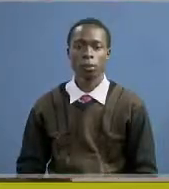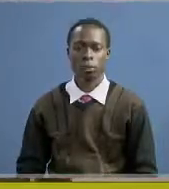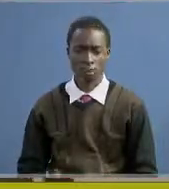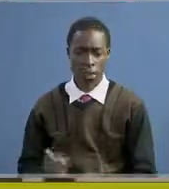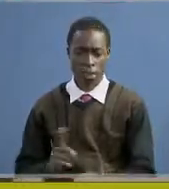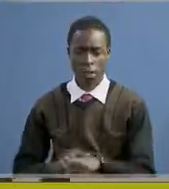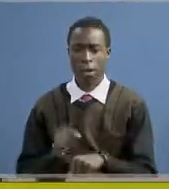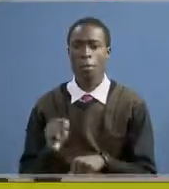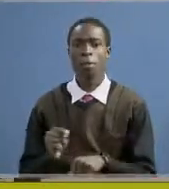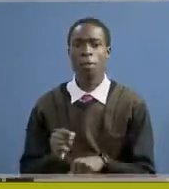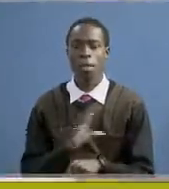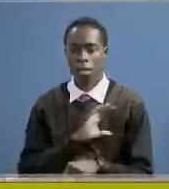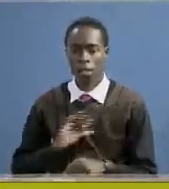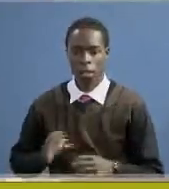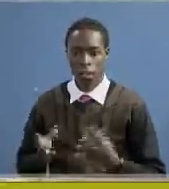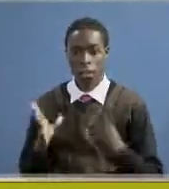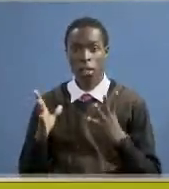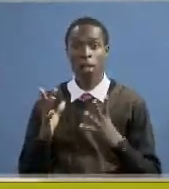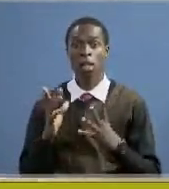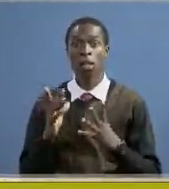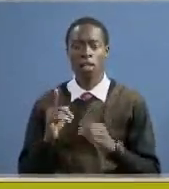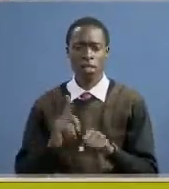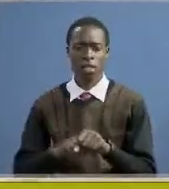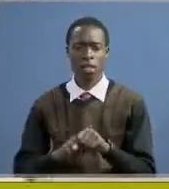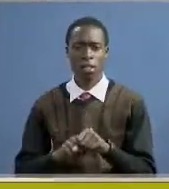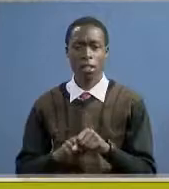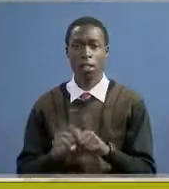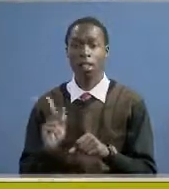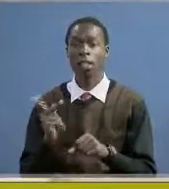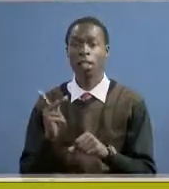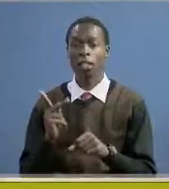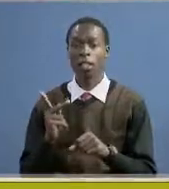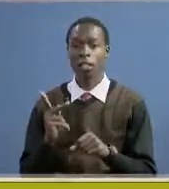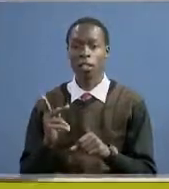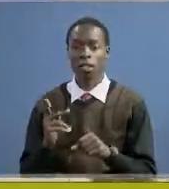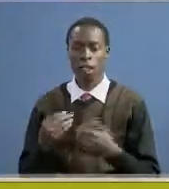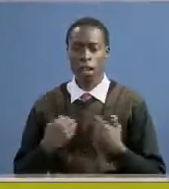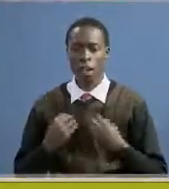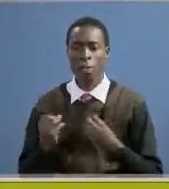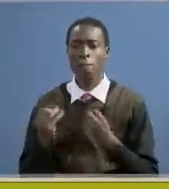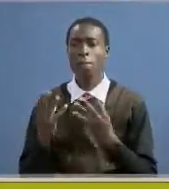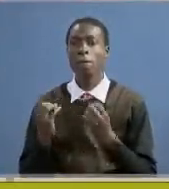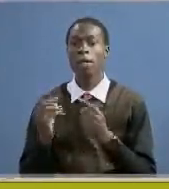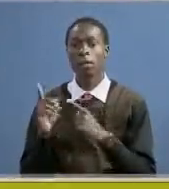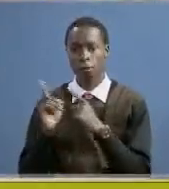Msimu wa Krismasi na mwaka mpya ni mojawapo nyakati ambazo Kenya huwa mwenyeji wa wageni wengi.